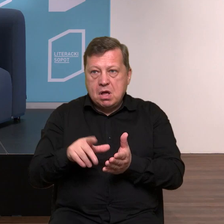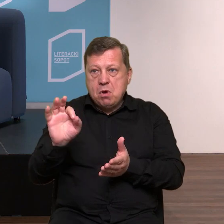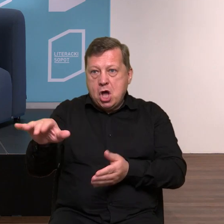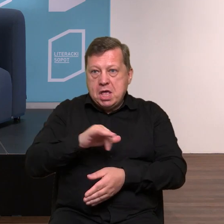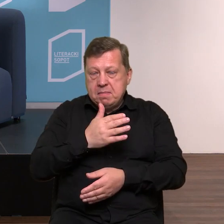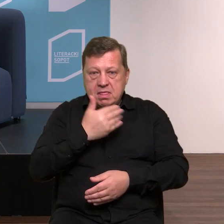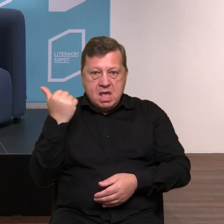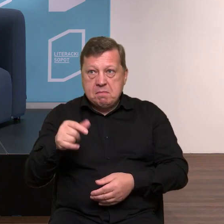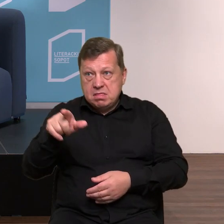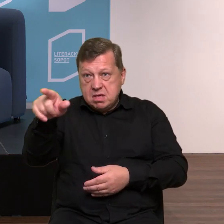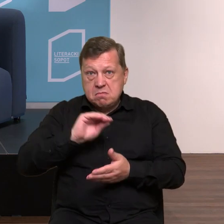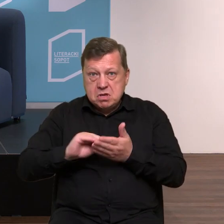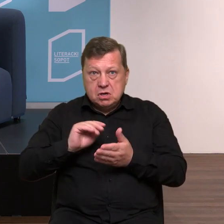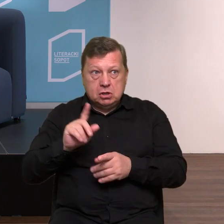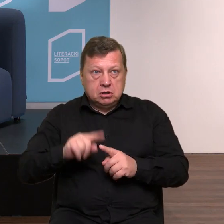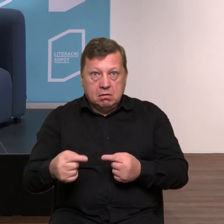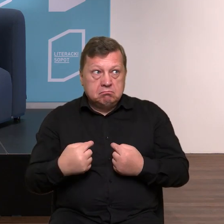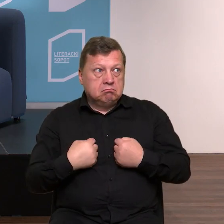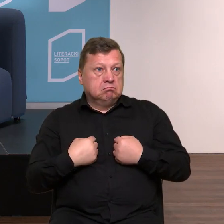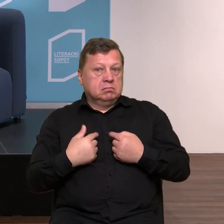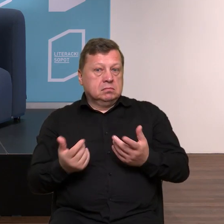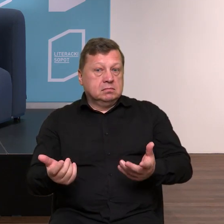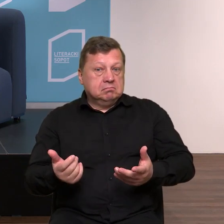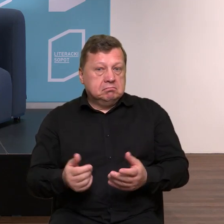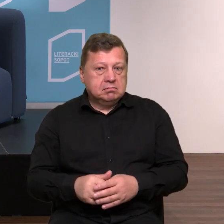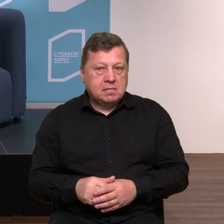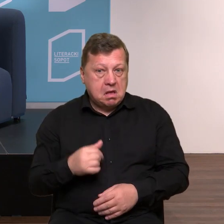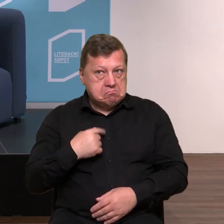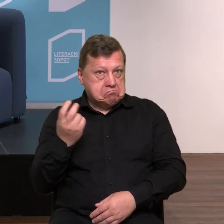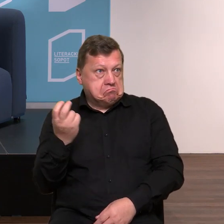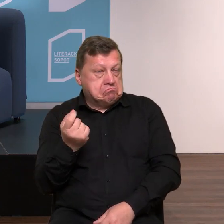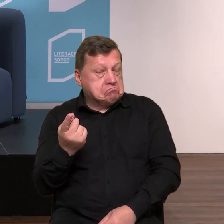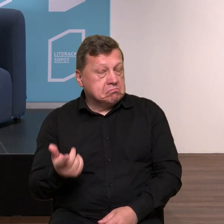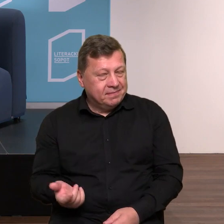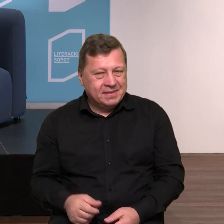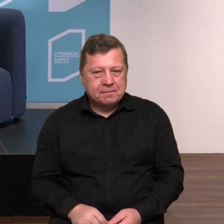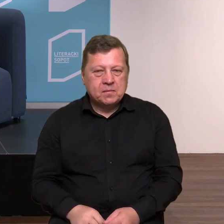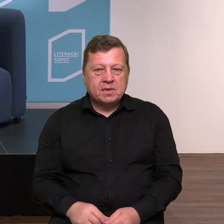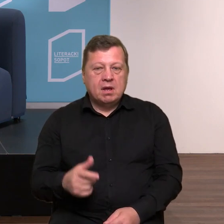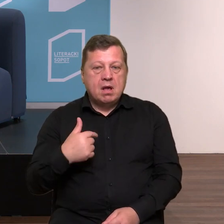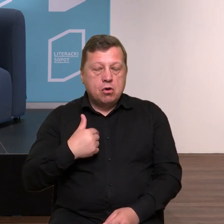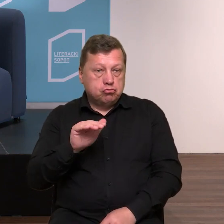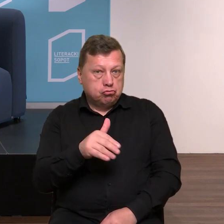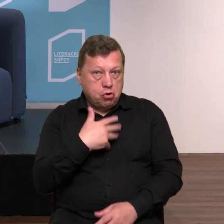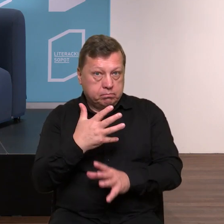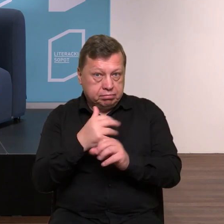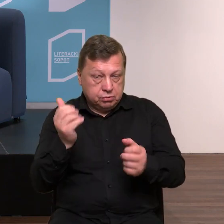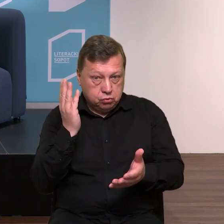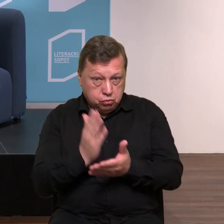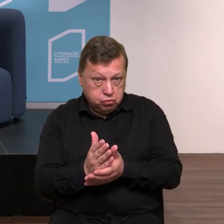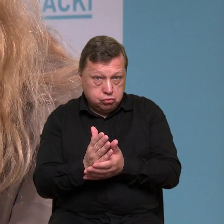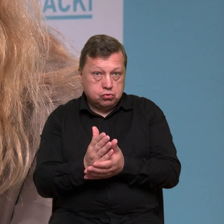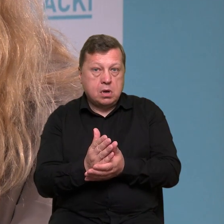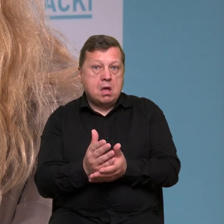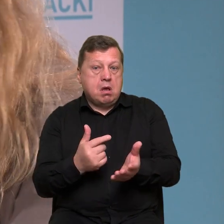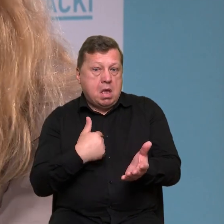imienia, źle to napisałaś. No, uważam, że to dosyć interesujące. Odkąd skończyłam szkołę, nie muszę